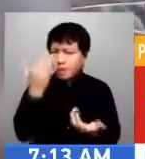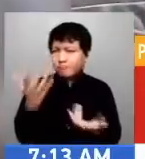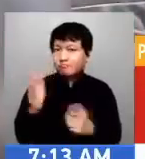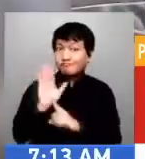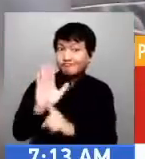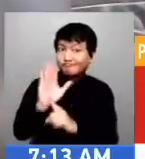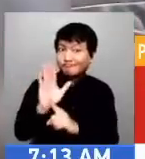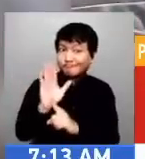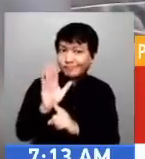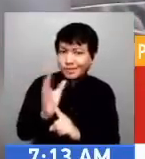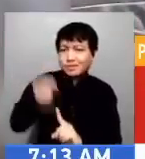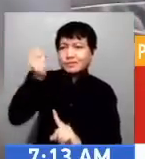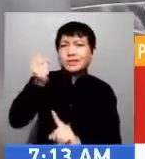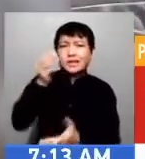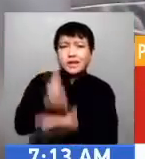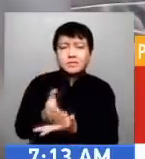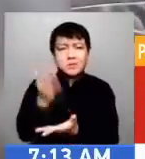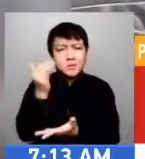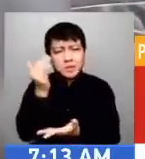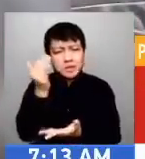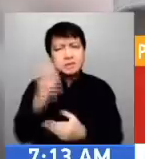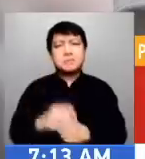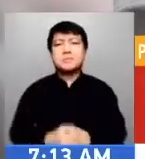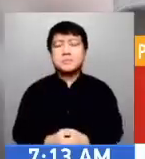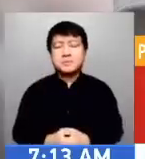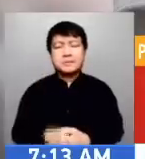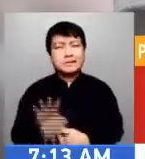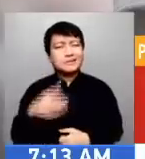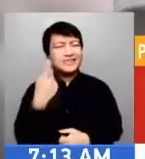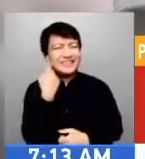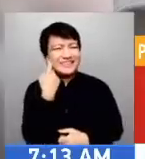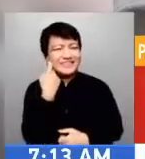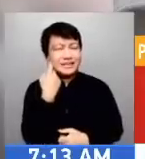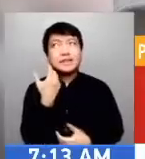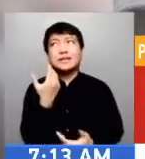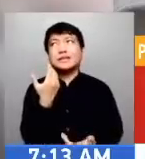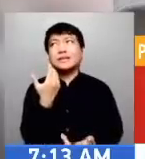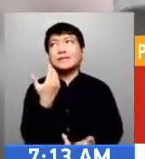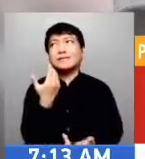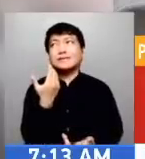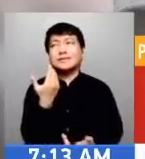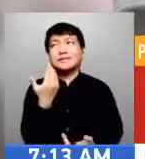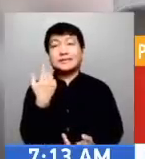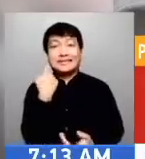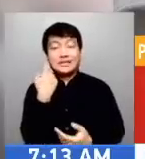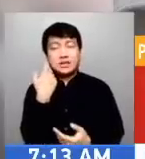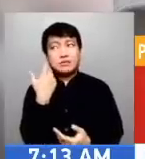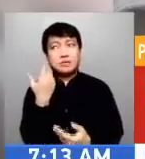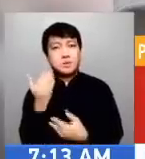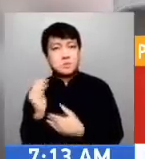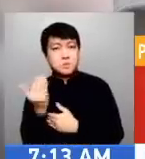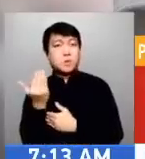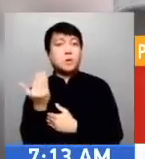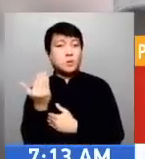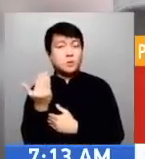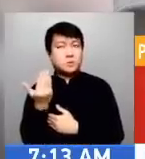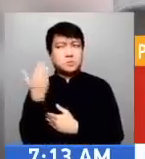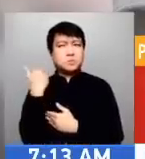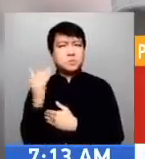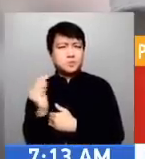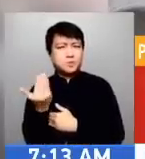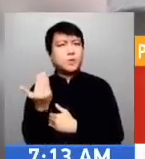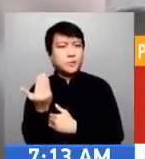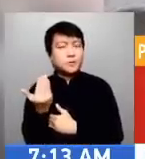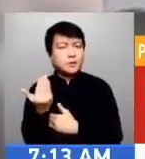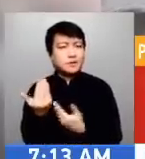kasagsagan pa lang po ng umaga o bago yung ano, may mga pag-uusap na po na dadalhin